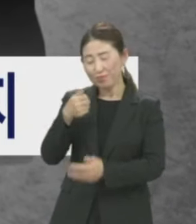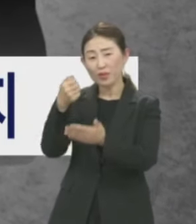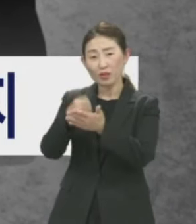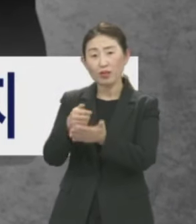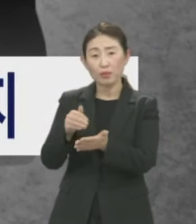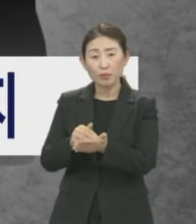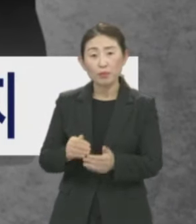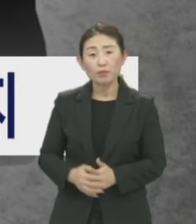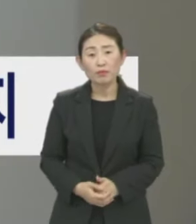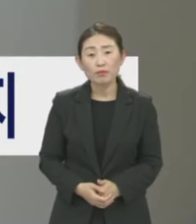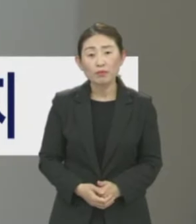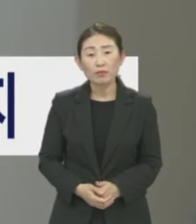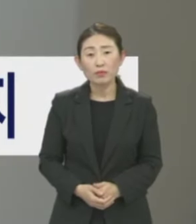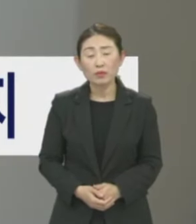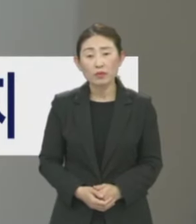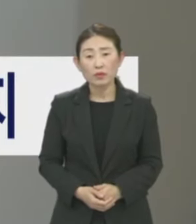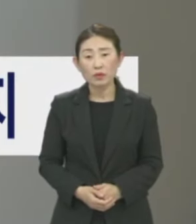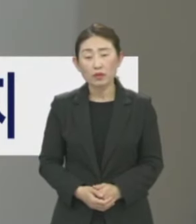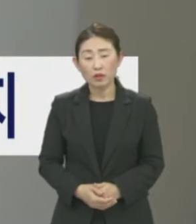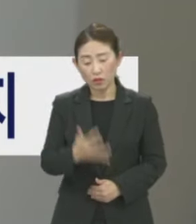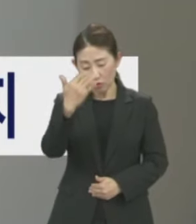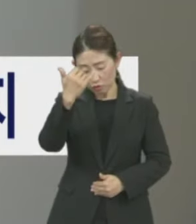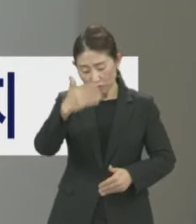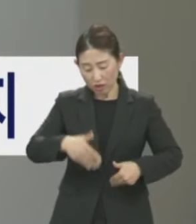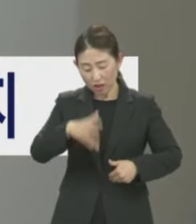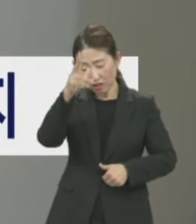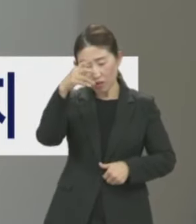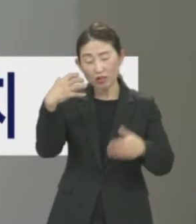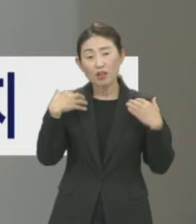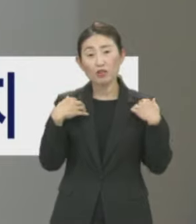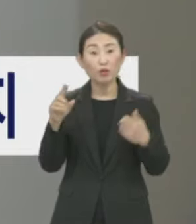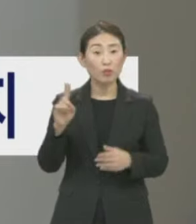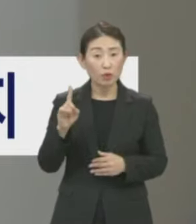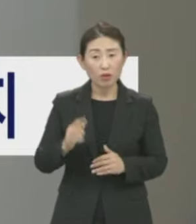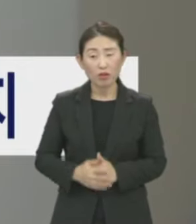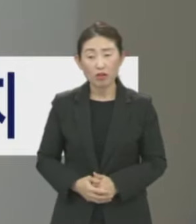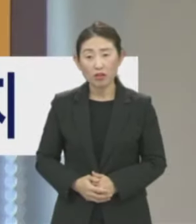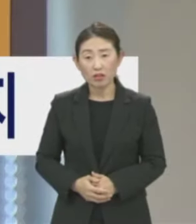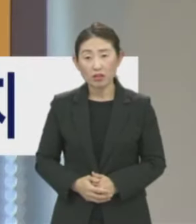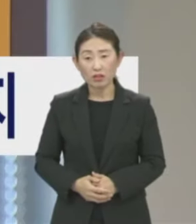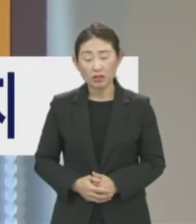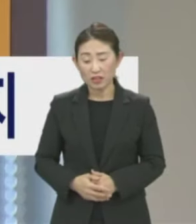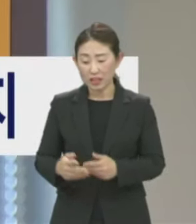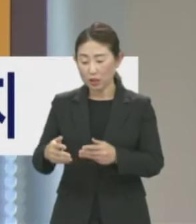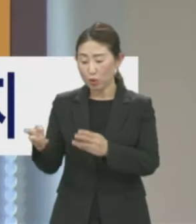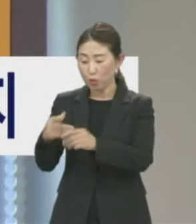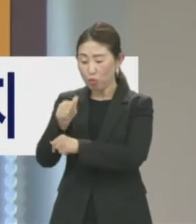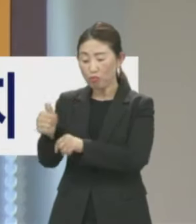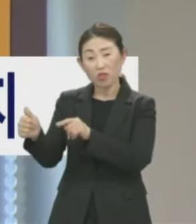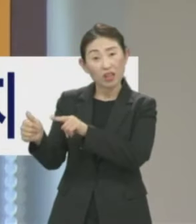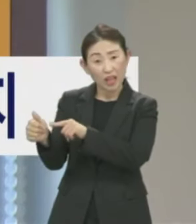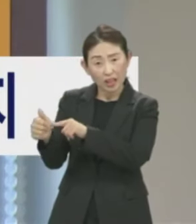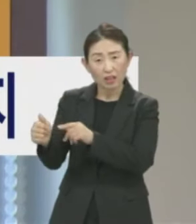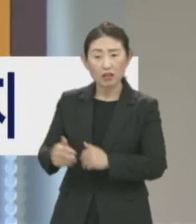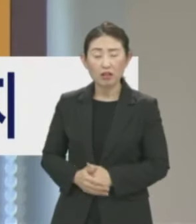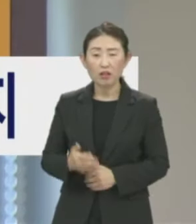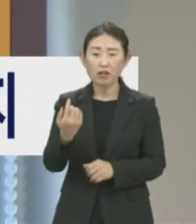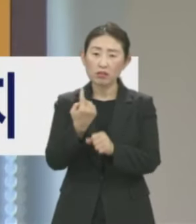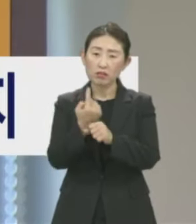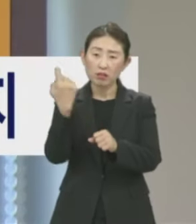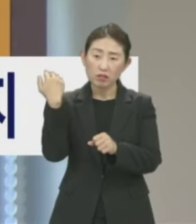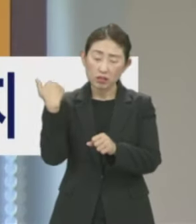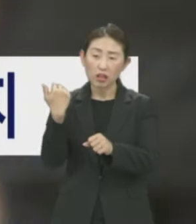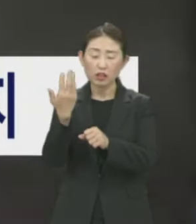불송치 결정을 내렸습니다. 충남경찰청 반부패 수사대는 서천군 팀장급 공무원 A씨가 지난해